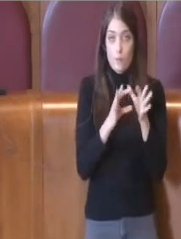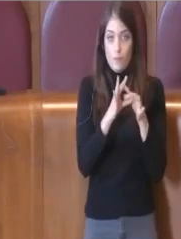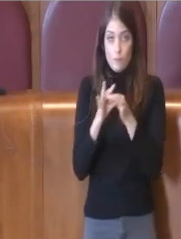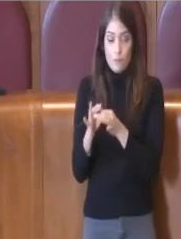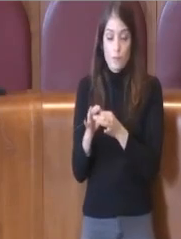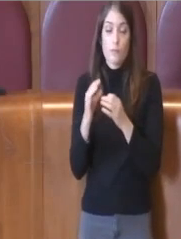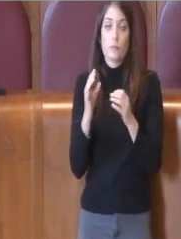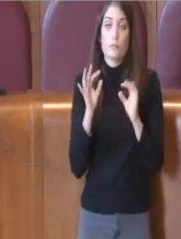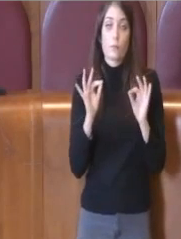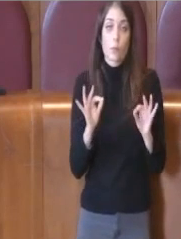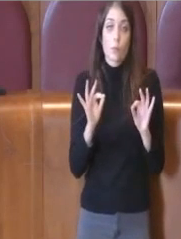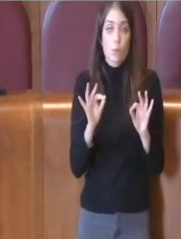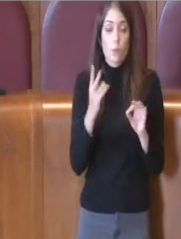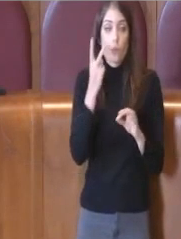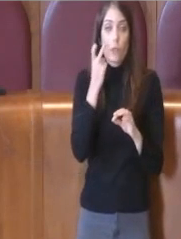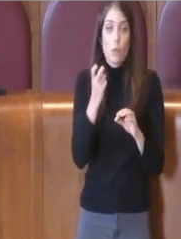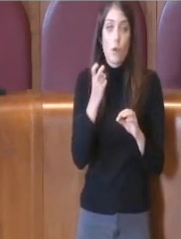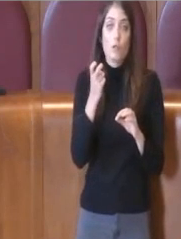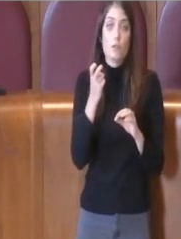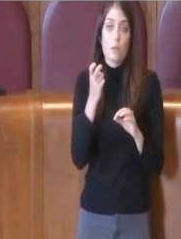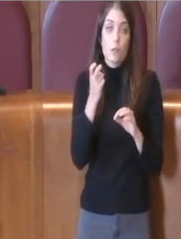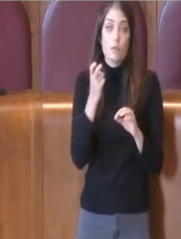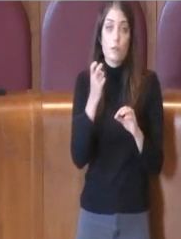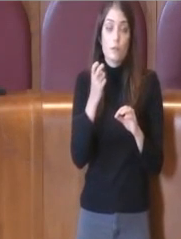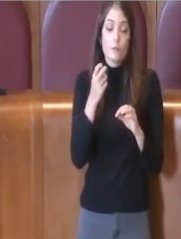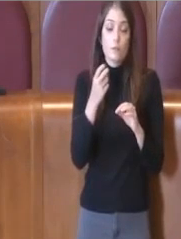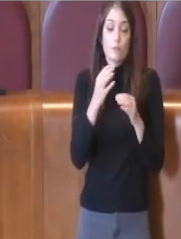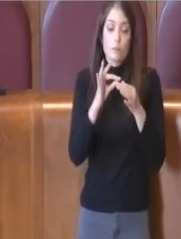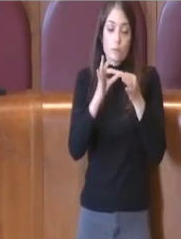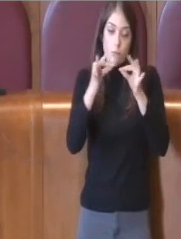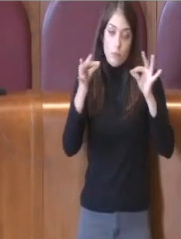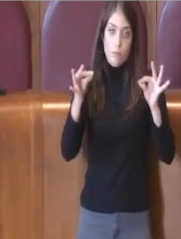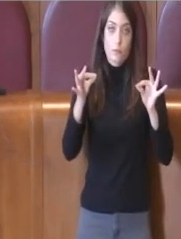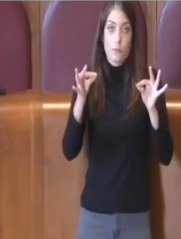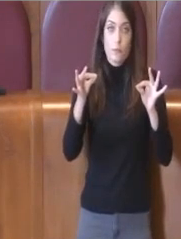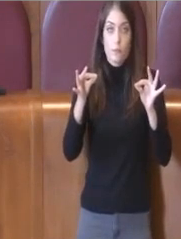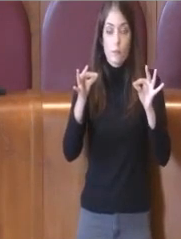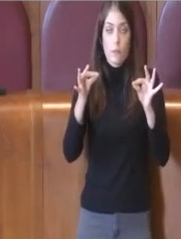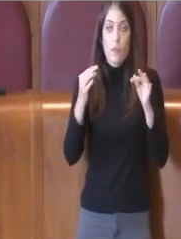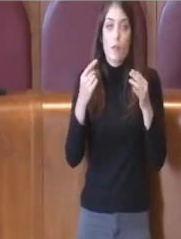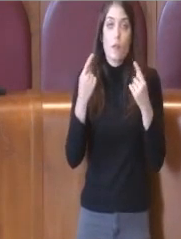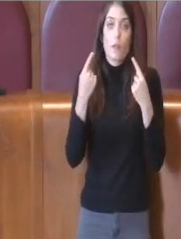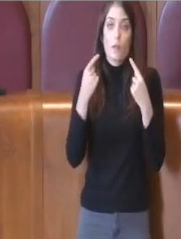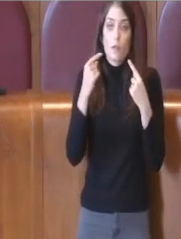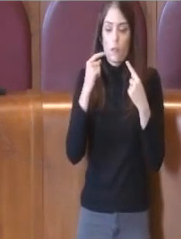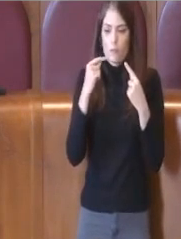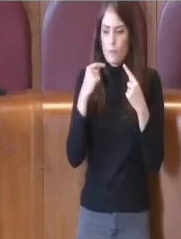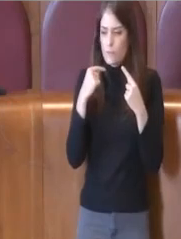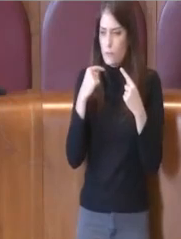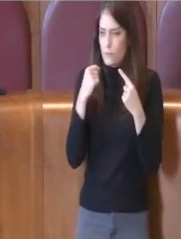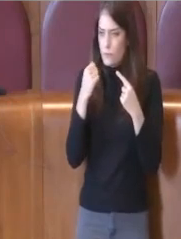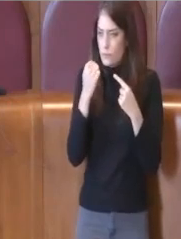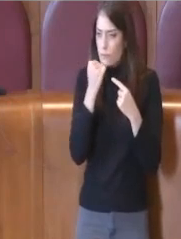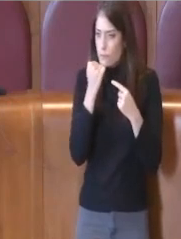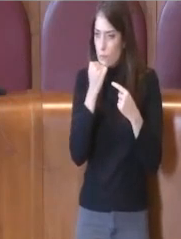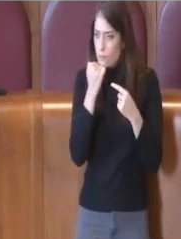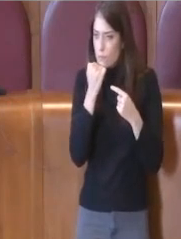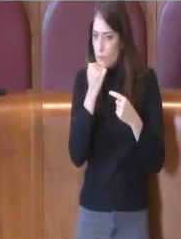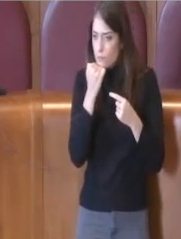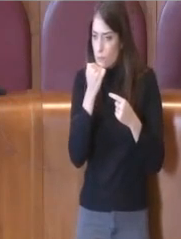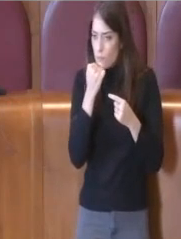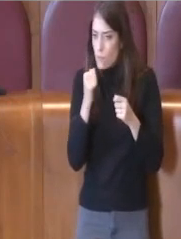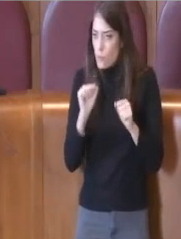è relativa appunto all'oggetto, allo stesso oggetto. E, personalmente Non l'abbiamo reputo sentita, per un breve passaggio, se